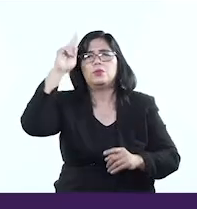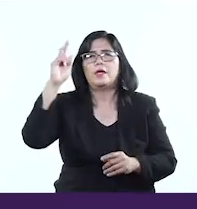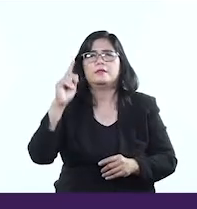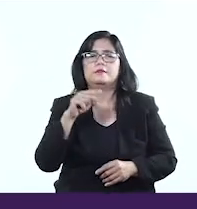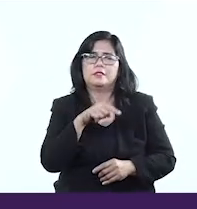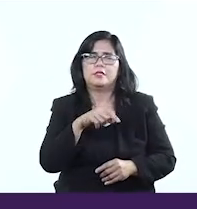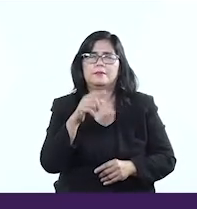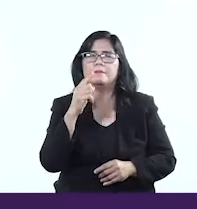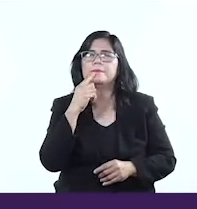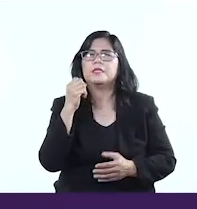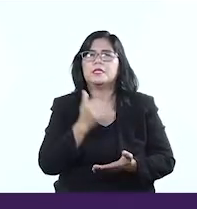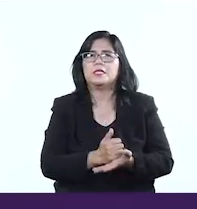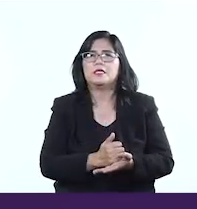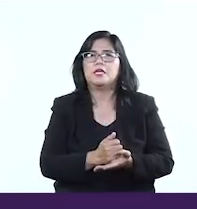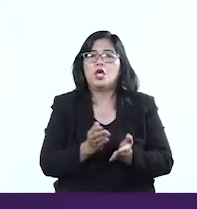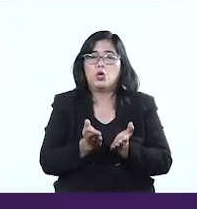Hai Nuh